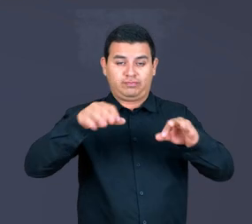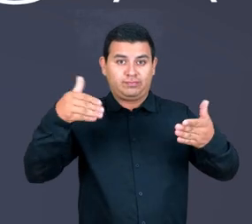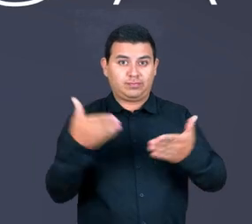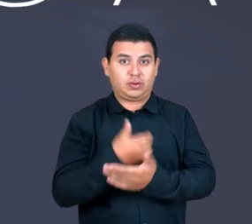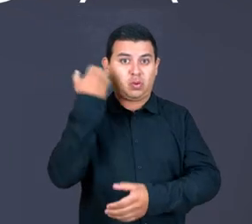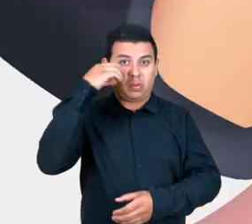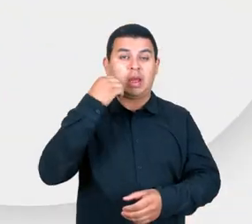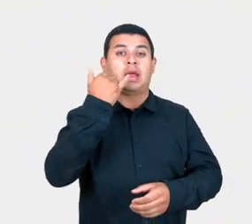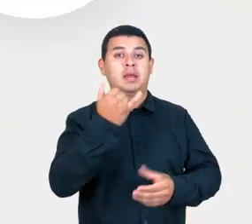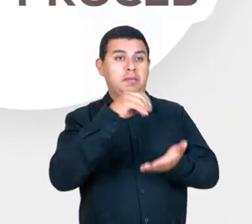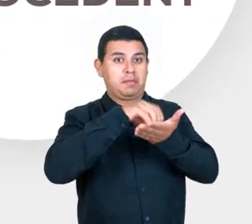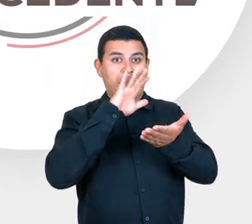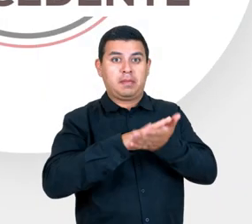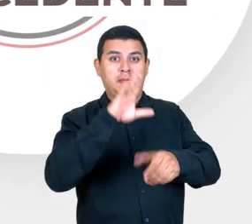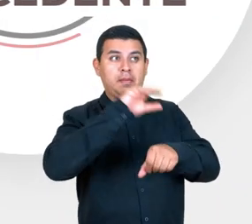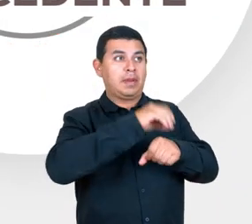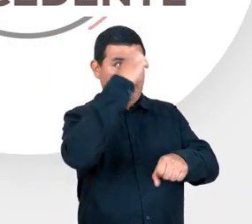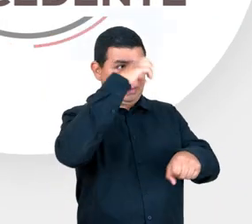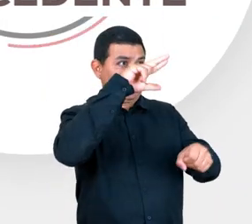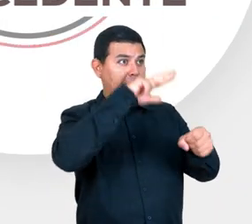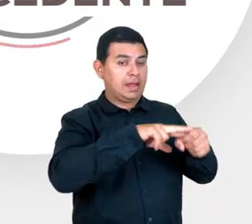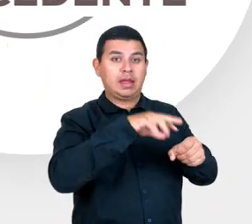En el momento de que nos ayuden a la